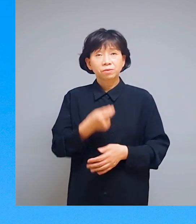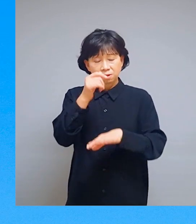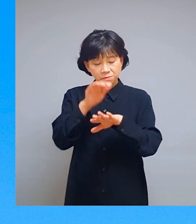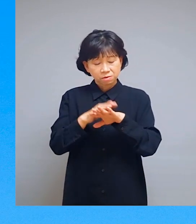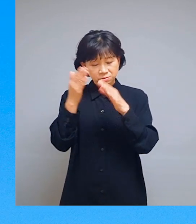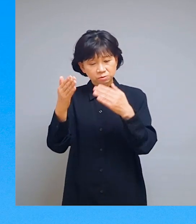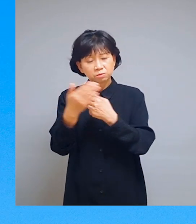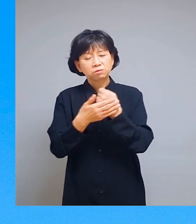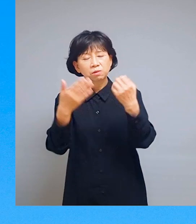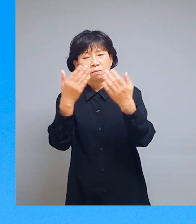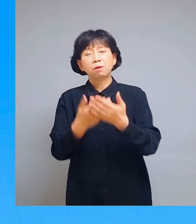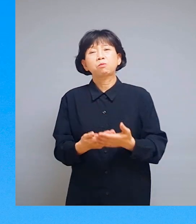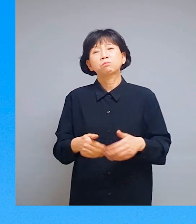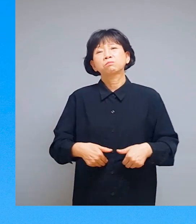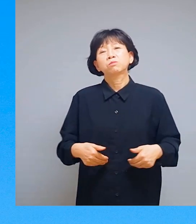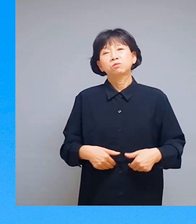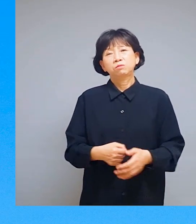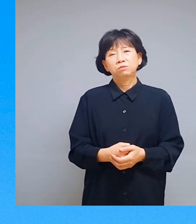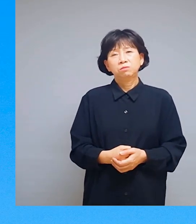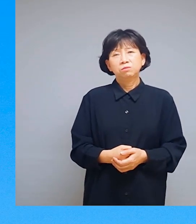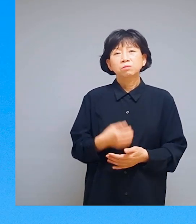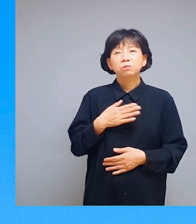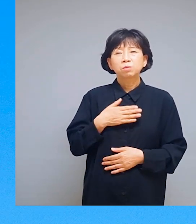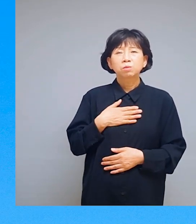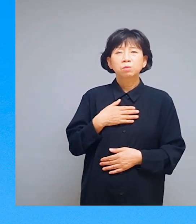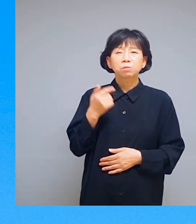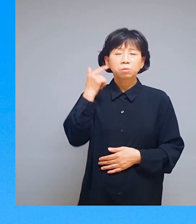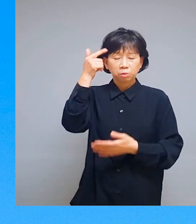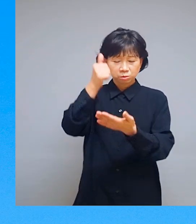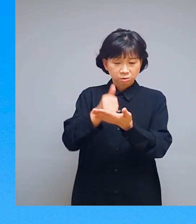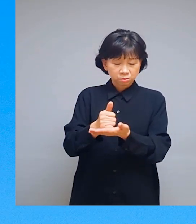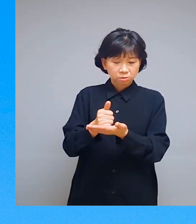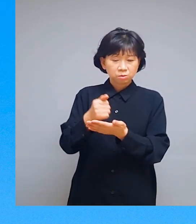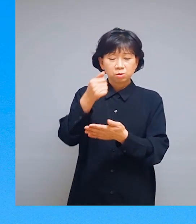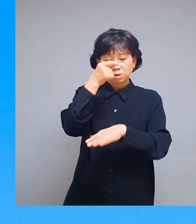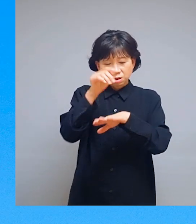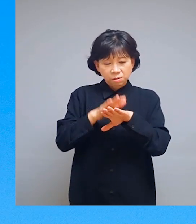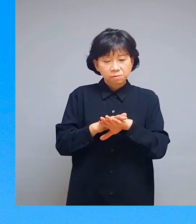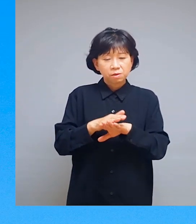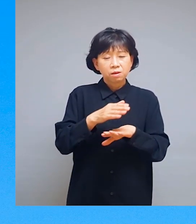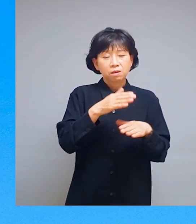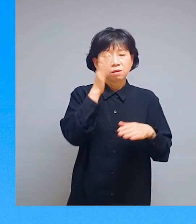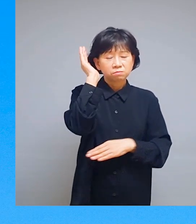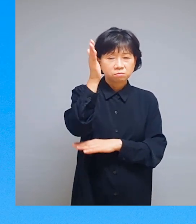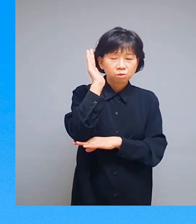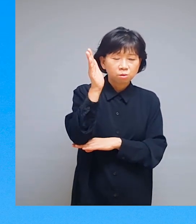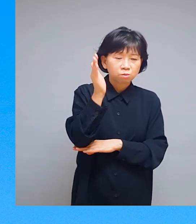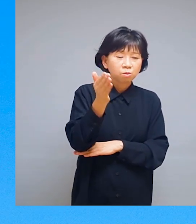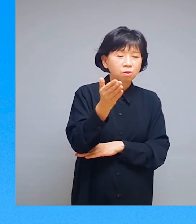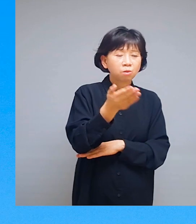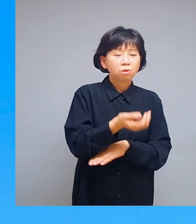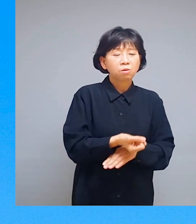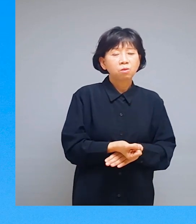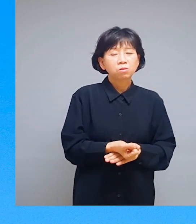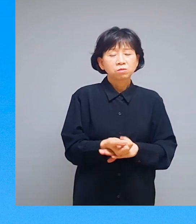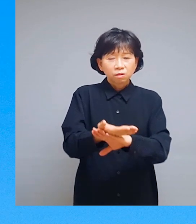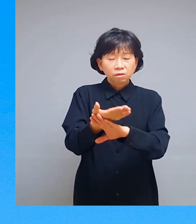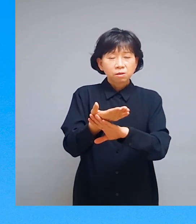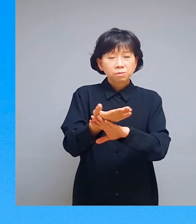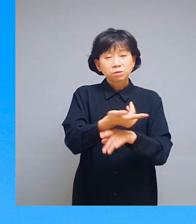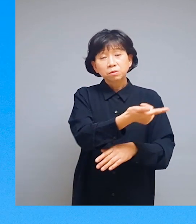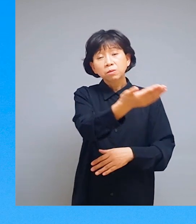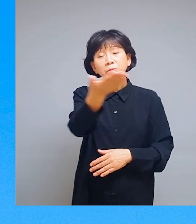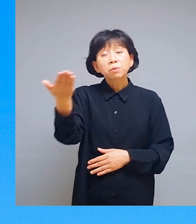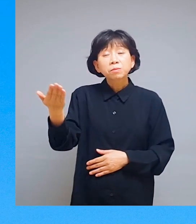여러분, 목사도요. 여기서 예배를 인도하다 보면 은혜 받는지 은혜 받지 못하는지